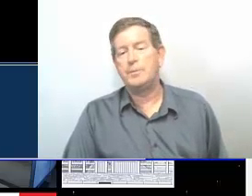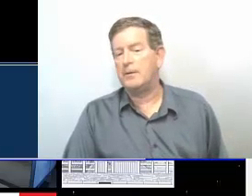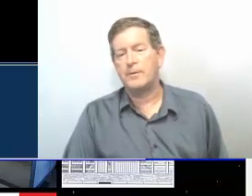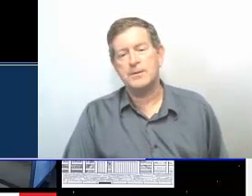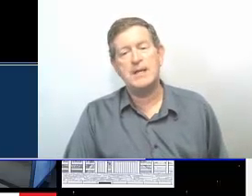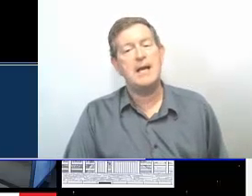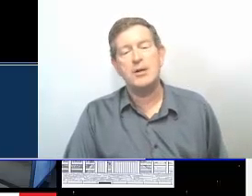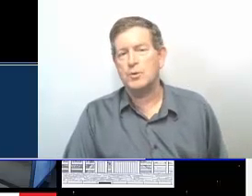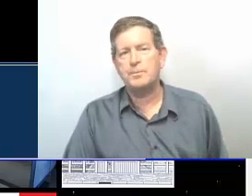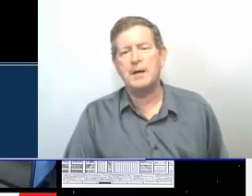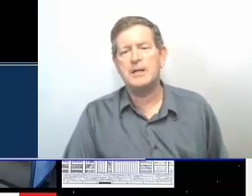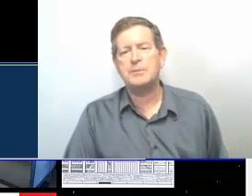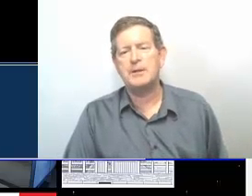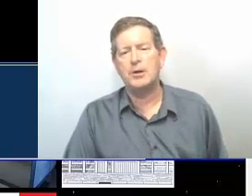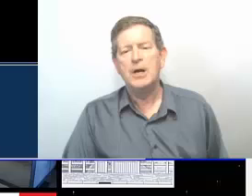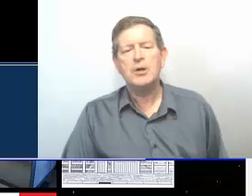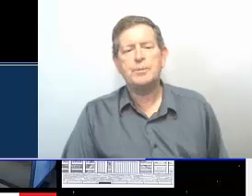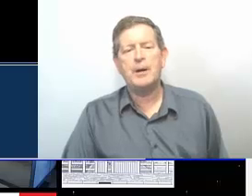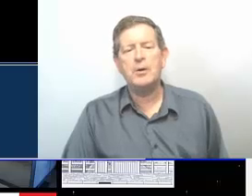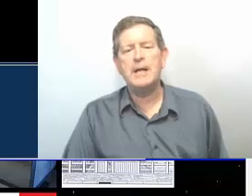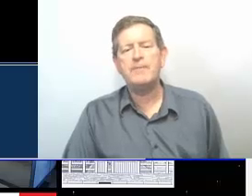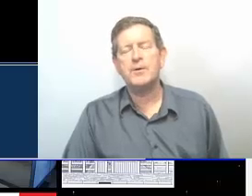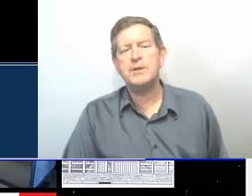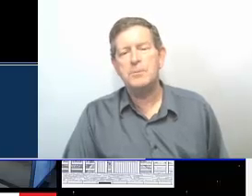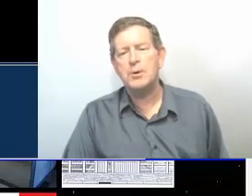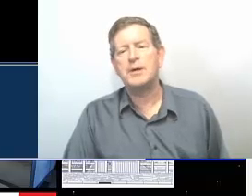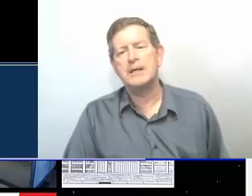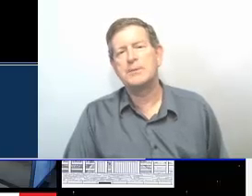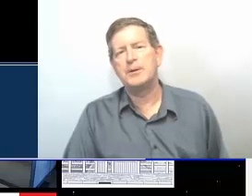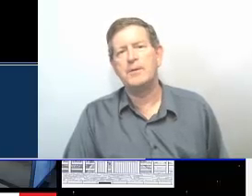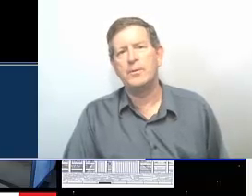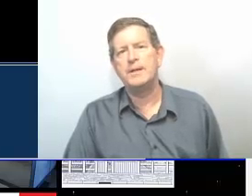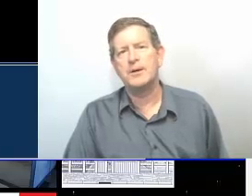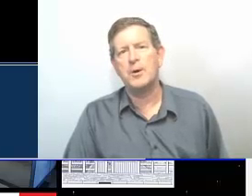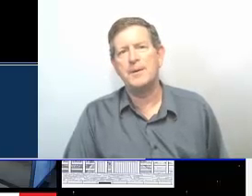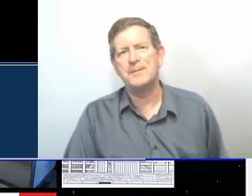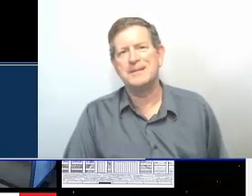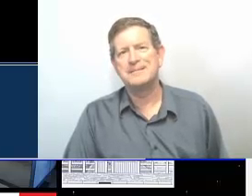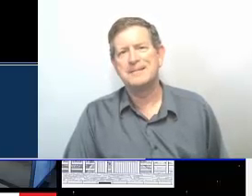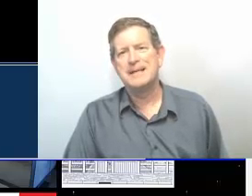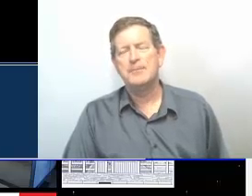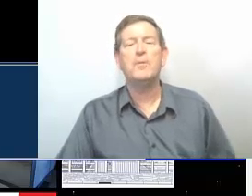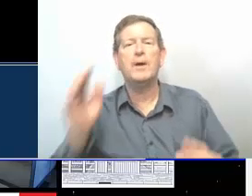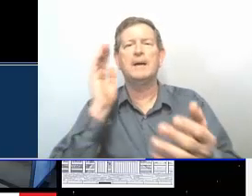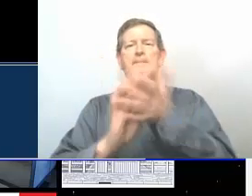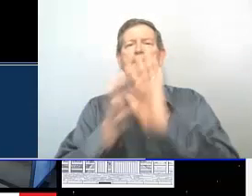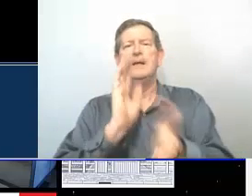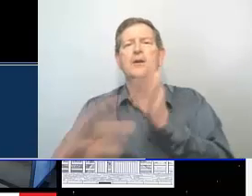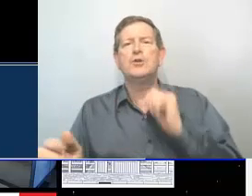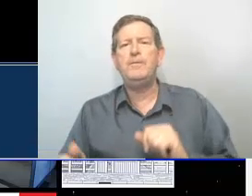parle anglais, je parle français et je parle espagnol. Je parle anglais et français mieux que l'espagnol, il faut le dire quand même. Hein.